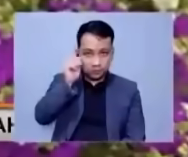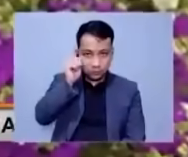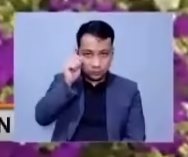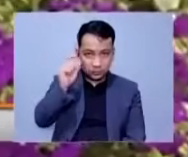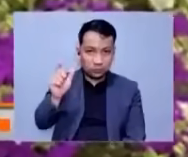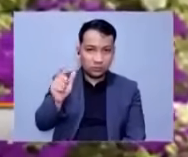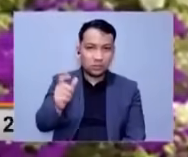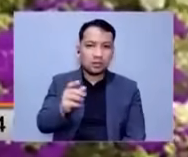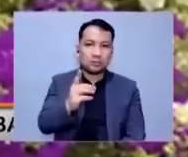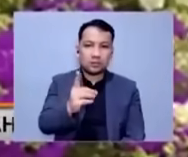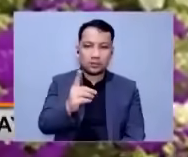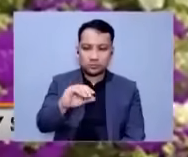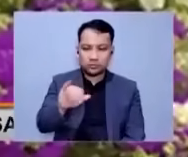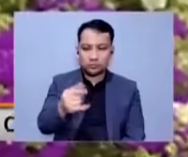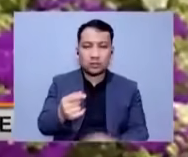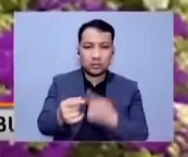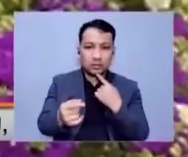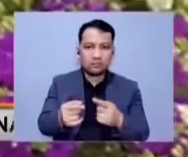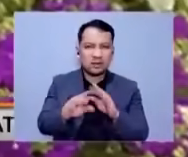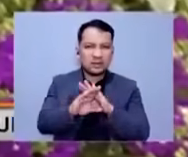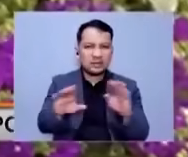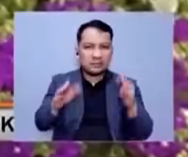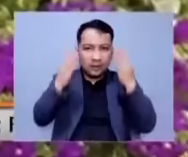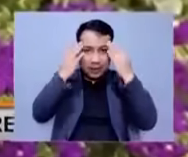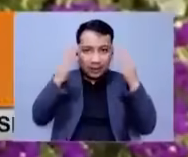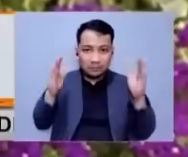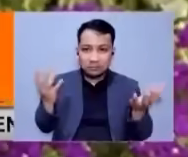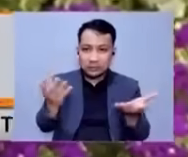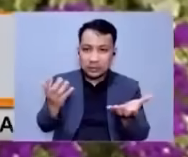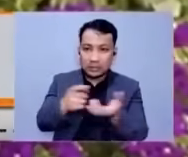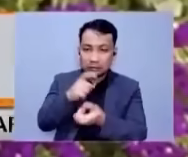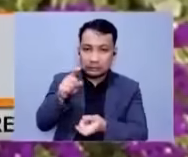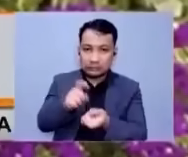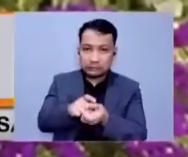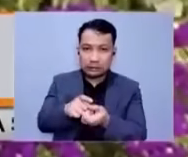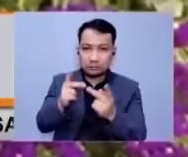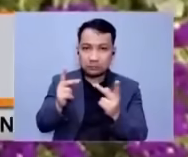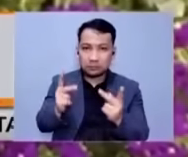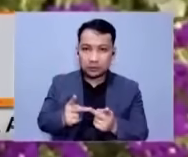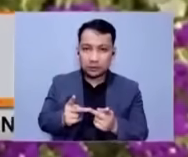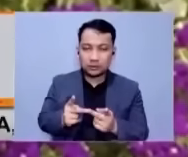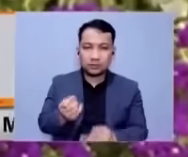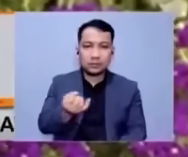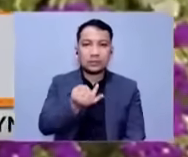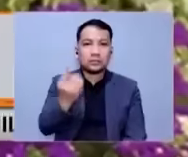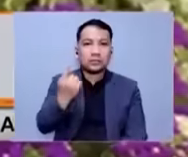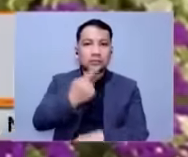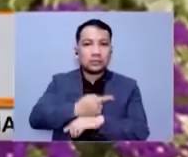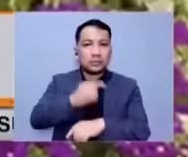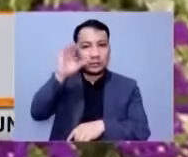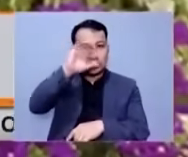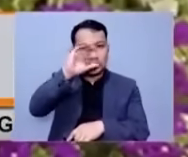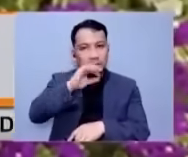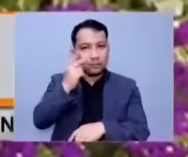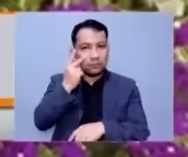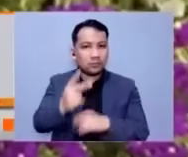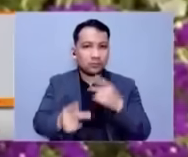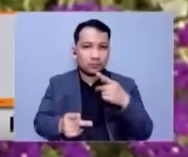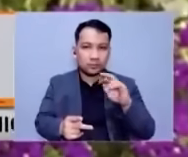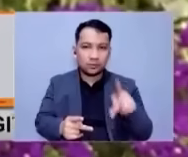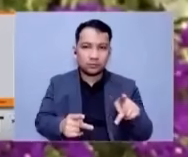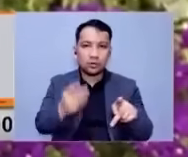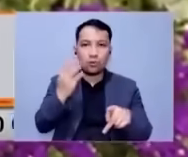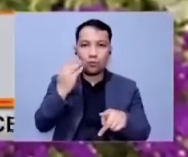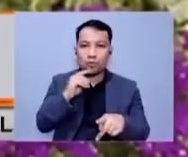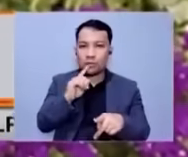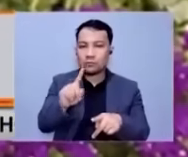pa matukoy ng DOJ ang kanyang eksaktong kinaroroonan. Ilang linggo nang pinaghahanap ng PNP si Kibuloy dahil sa mga